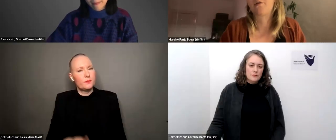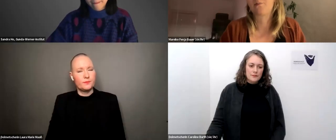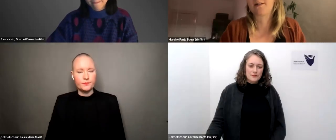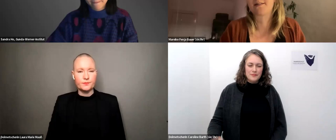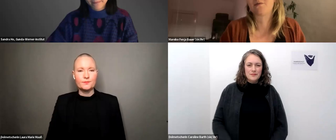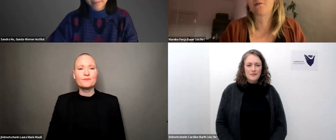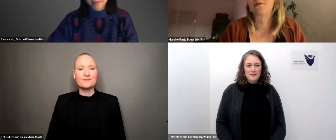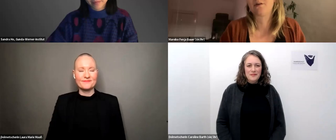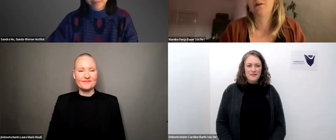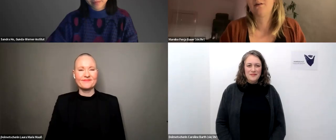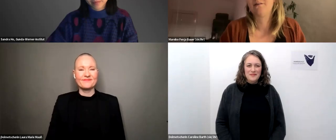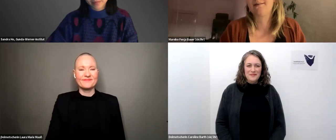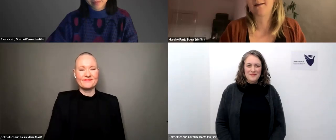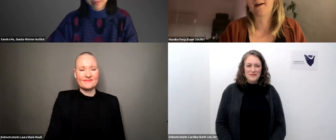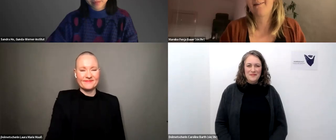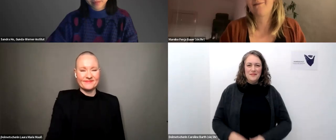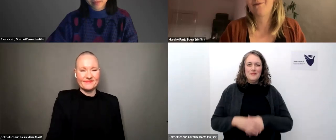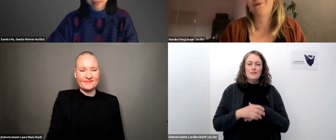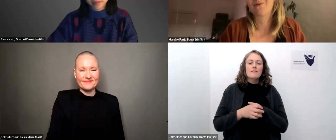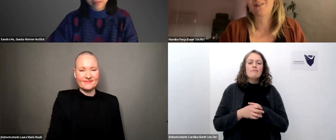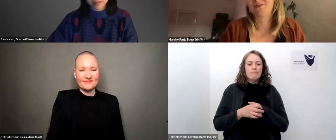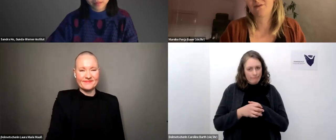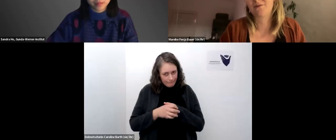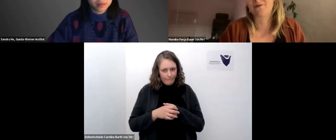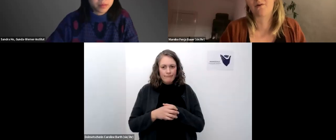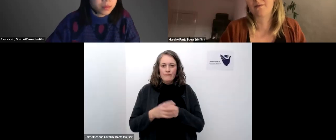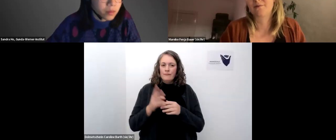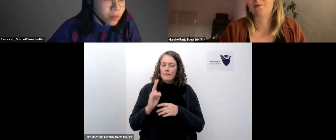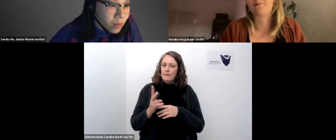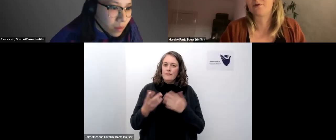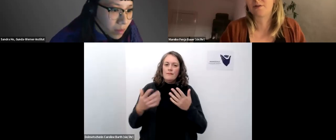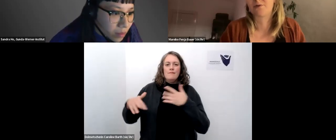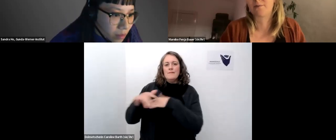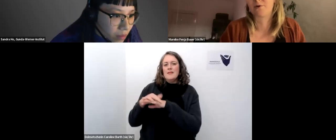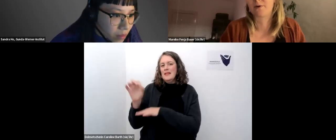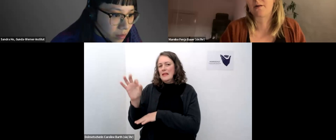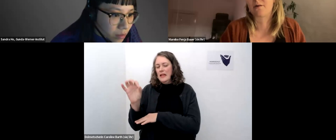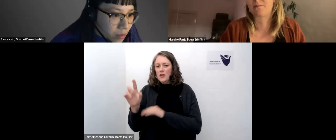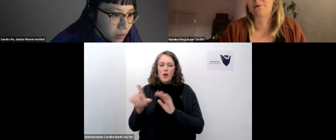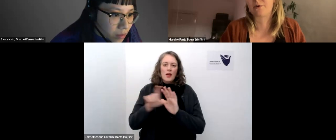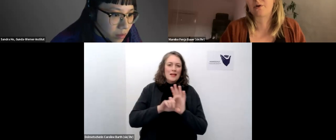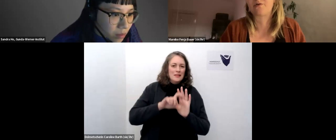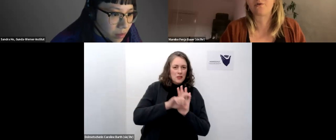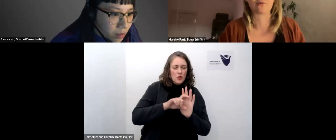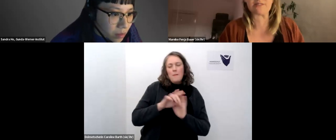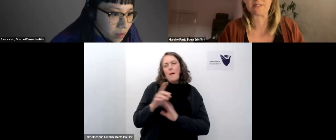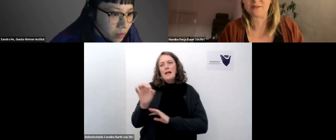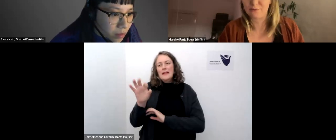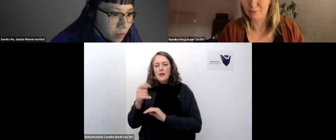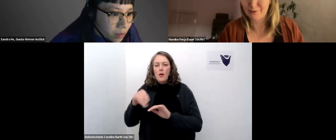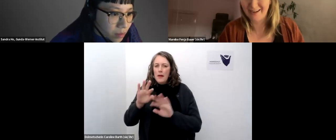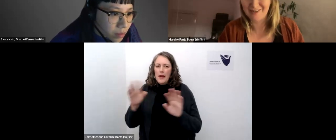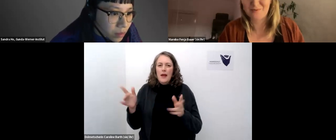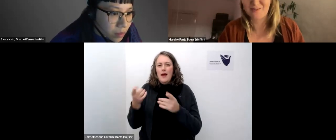ja also ich meine das ist natürlich zentral wenn wir uns mit tik tok und auch instagram obwohl tik tok eben noch mal eine besonders junge